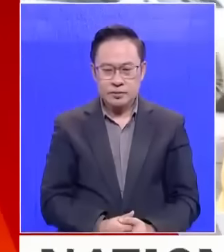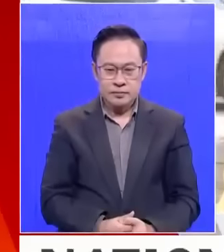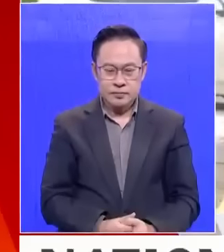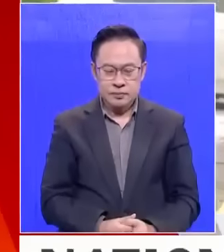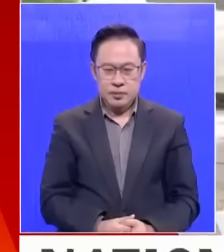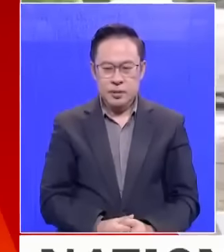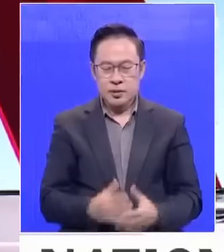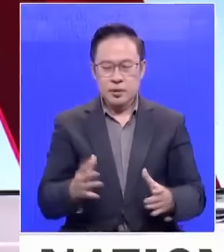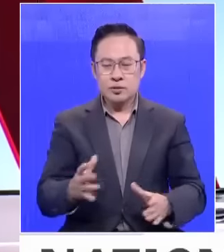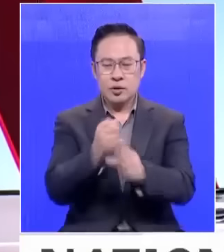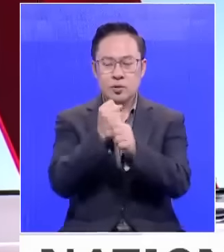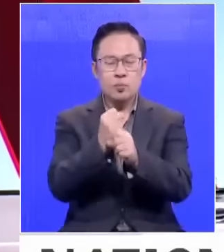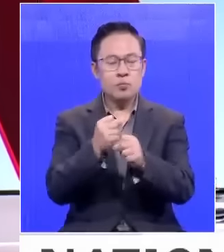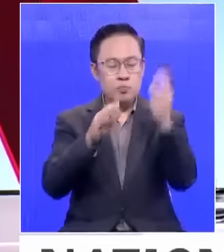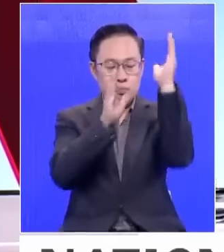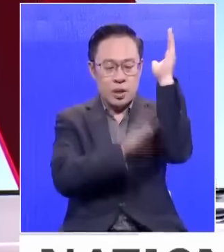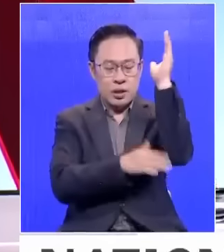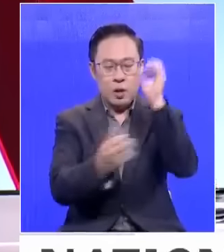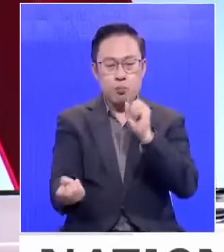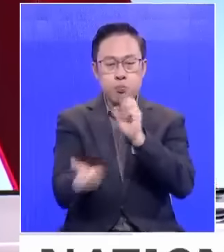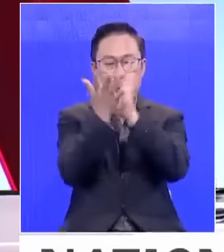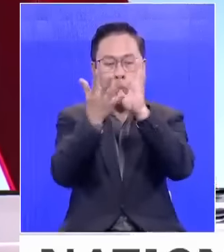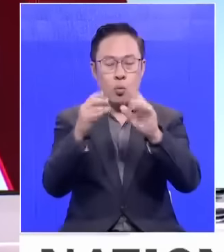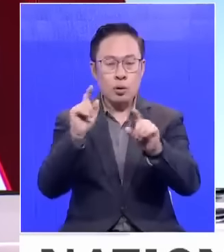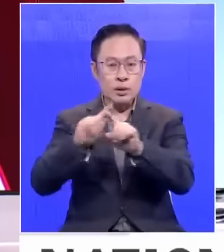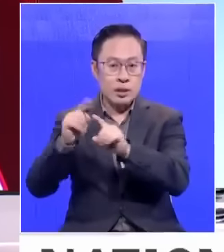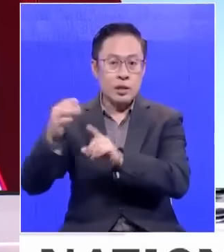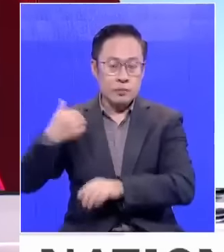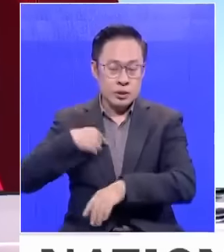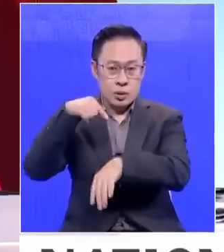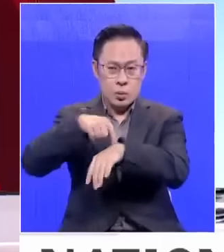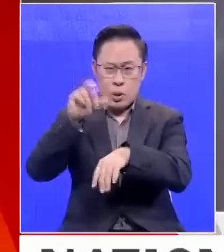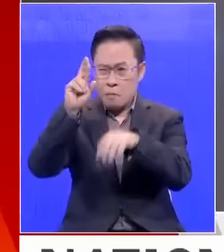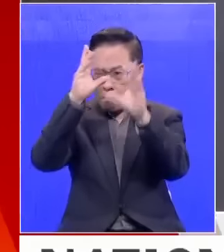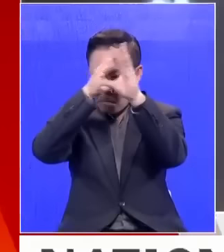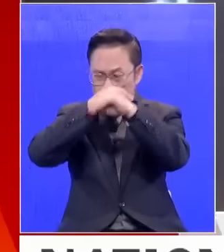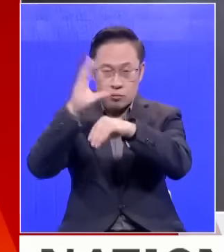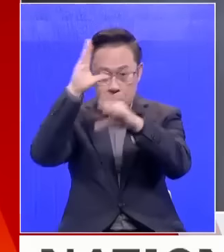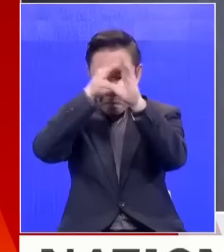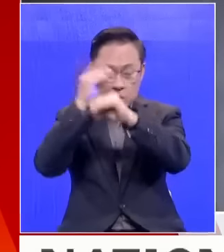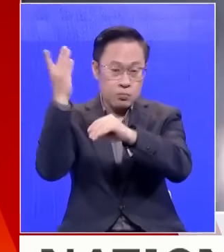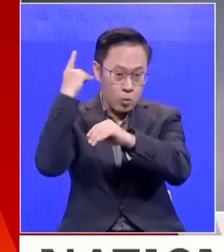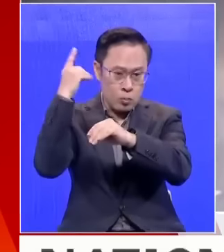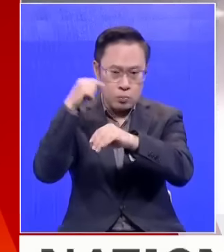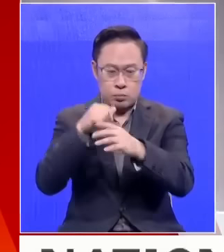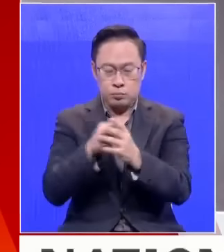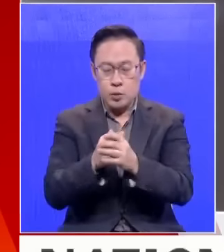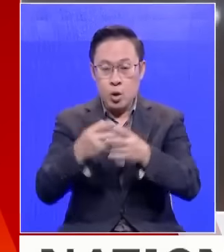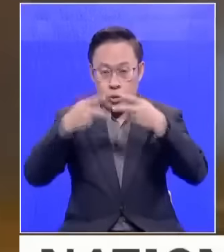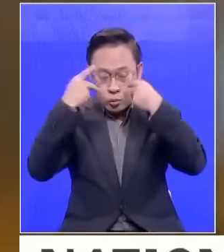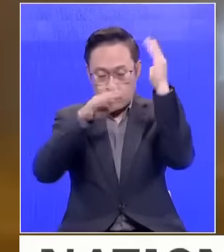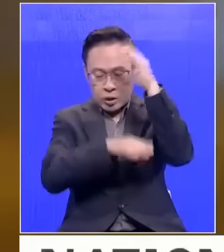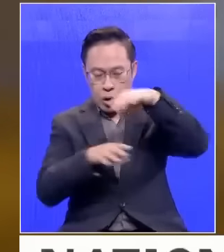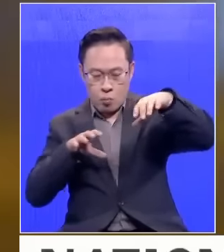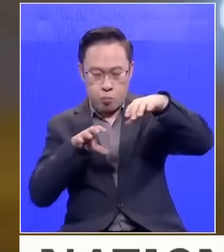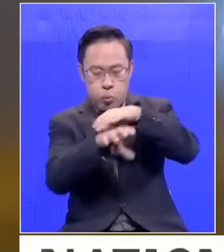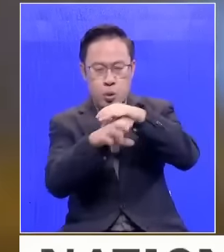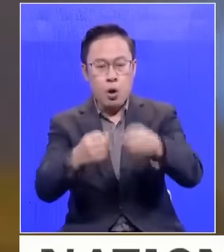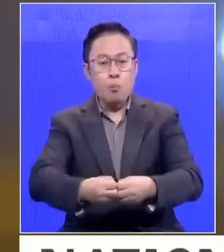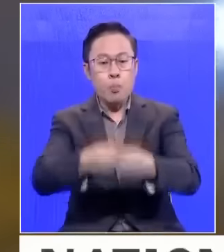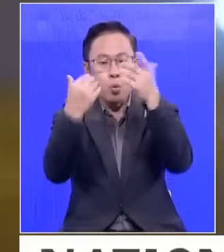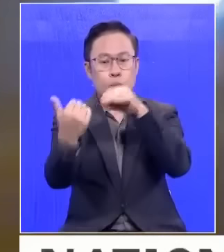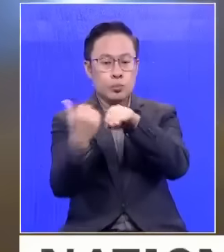ที่จังหวัดชายแดนใต้กันหน่อยค่ะเพราะว่าตั้งแต่เมื่อกลางดึกที่ผ่านมาเนี่ยนะคะมีการวางระเบิดนะคะบริเวณริม